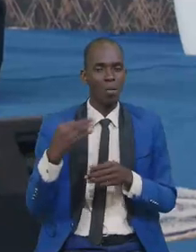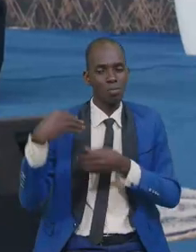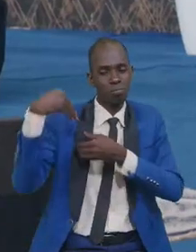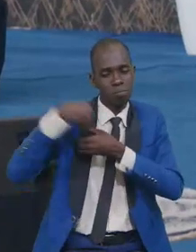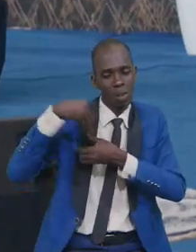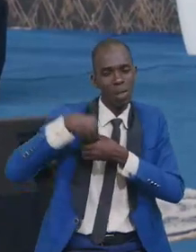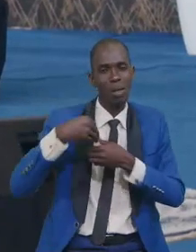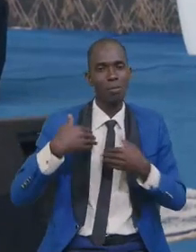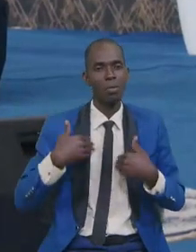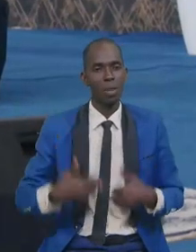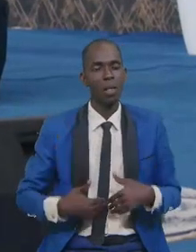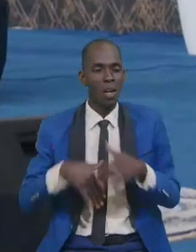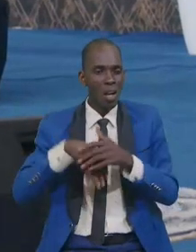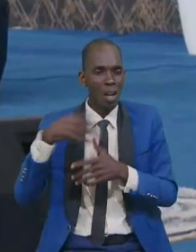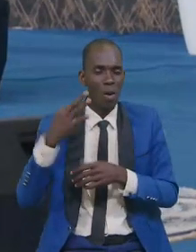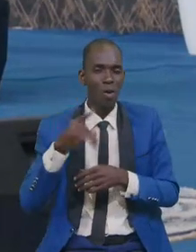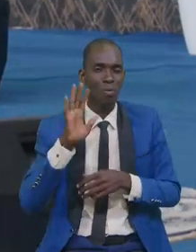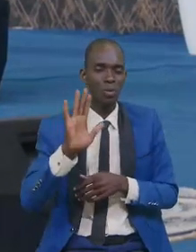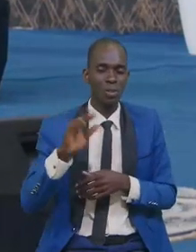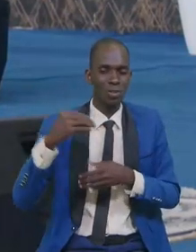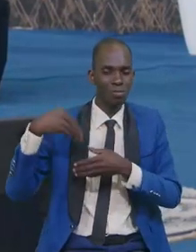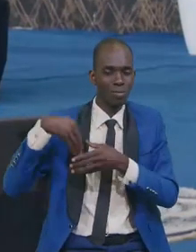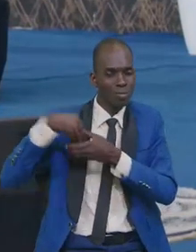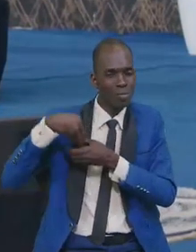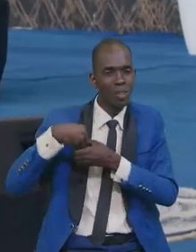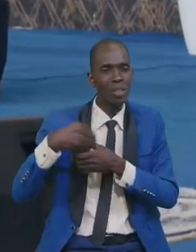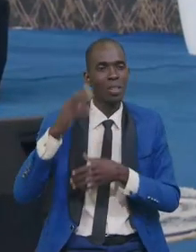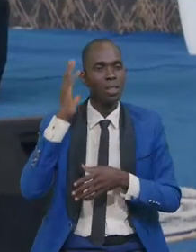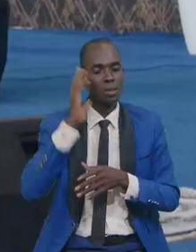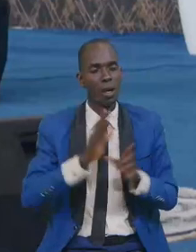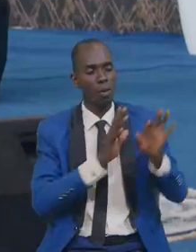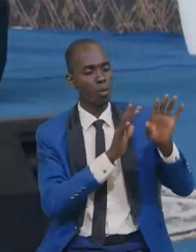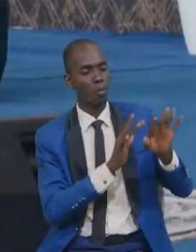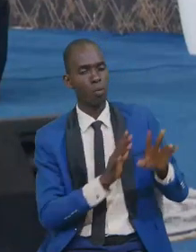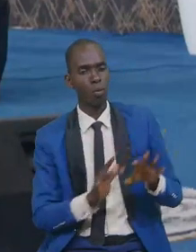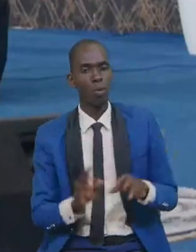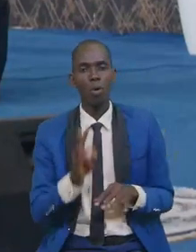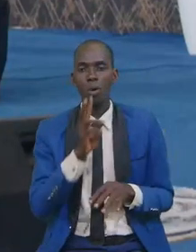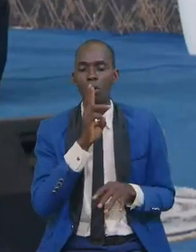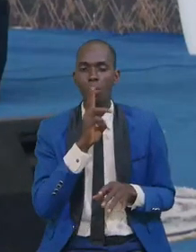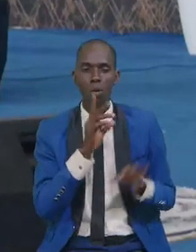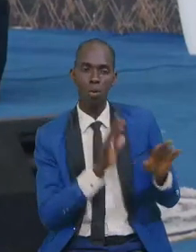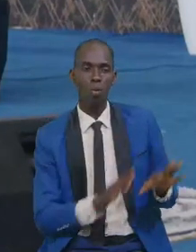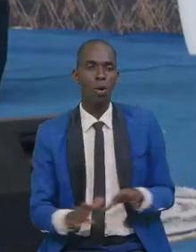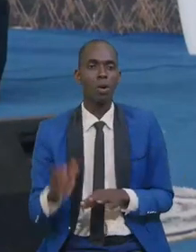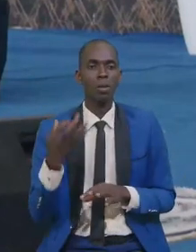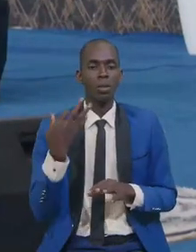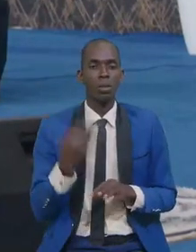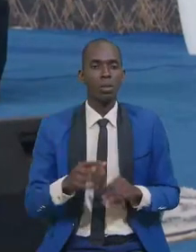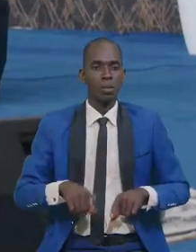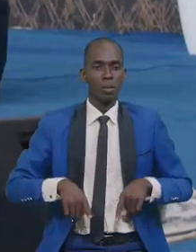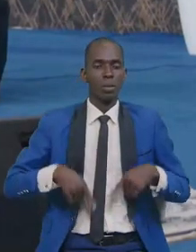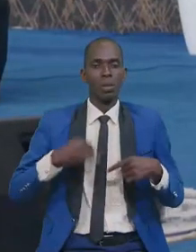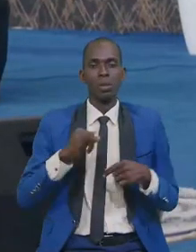De son être intérieur, de son homme intérieur, des fleuves d'eau vive couleront de